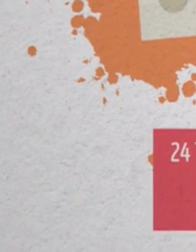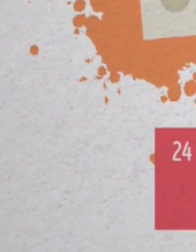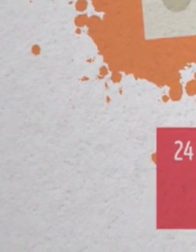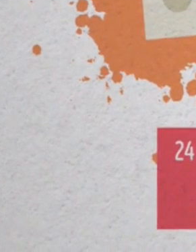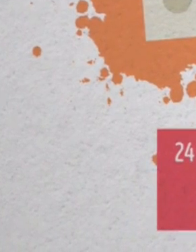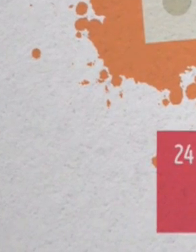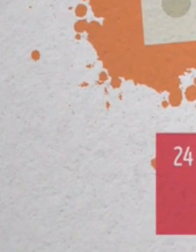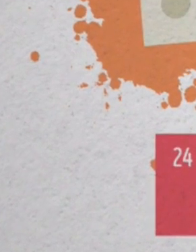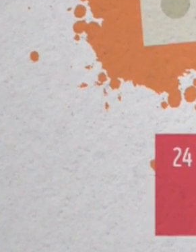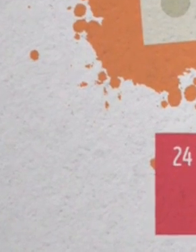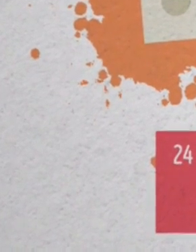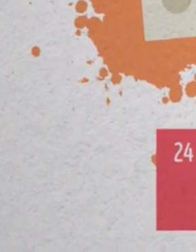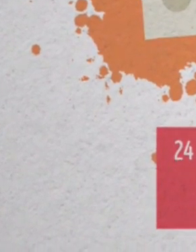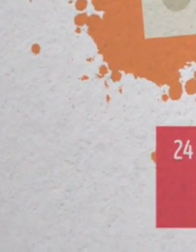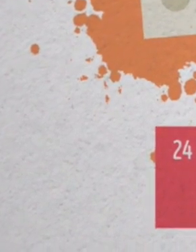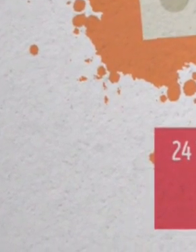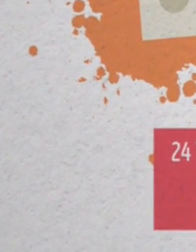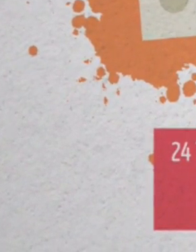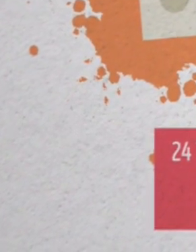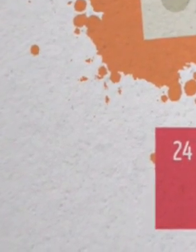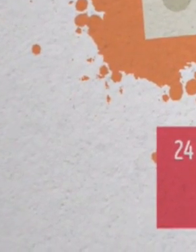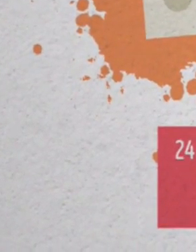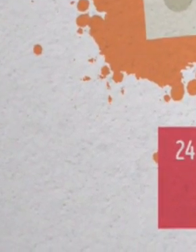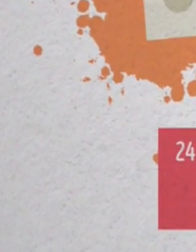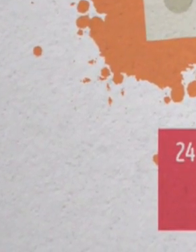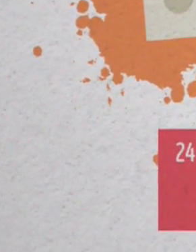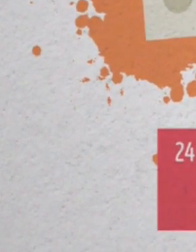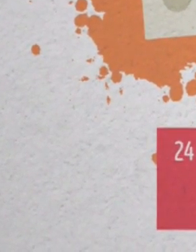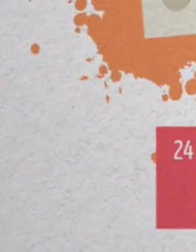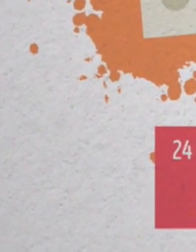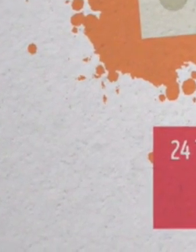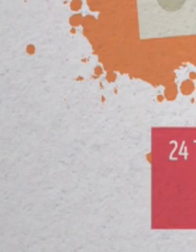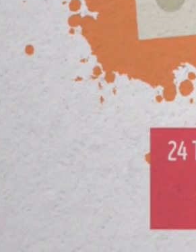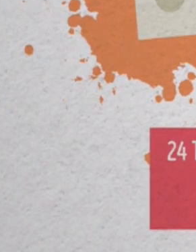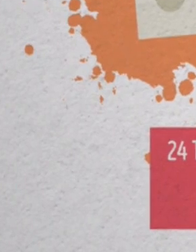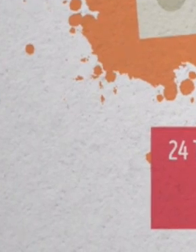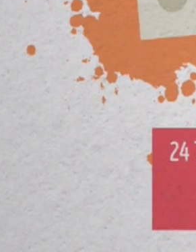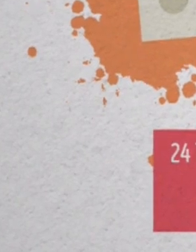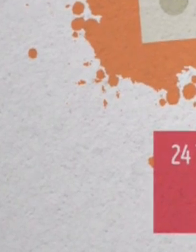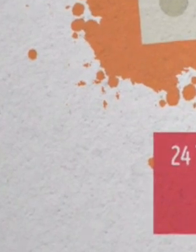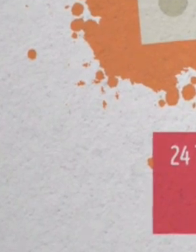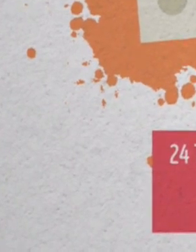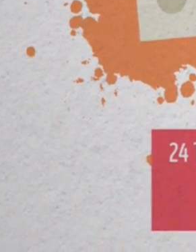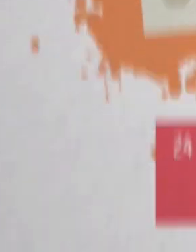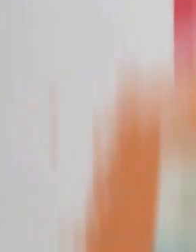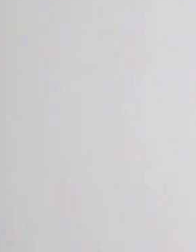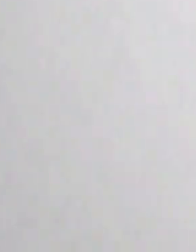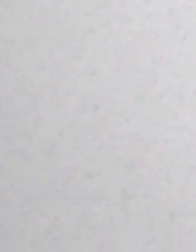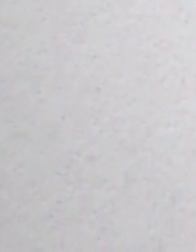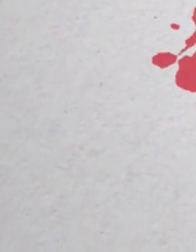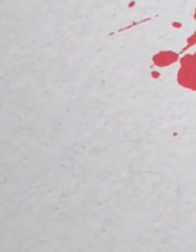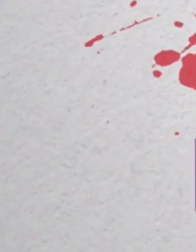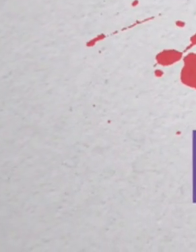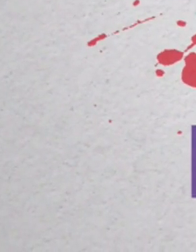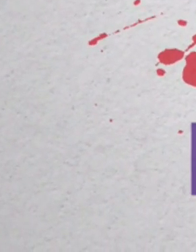«24 травня, після публікації указу президента в газеті «Урядовий кур'єр», в Україні стартував виборчий процес.